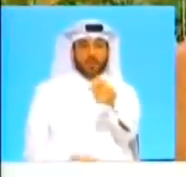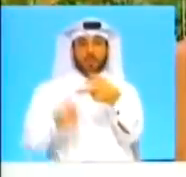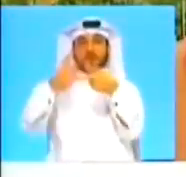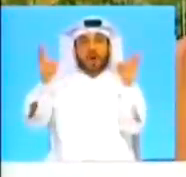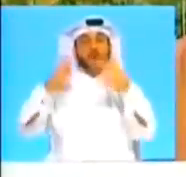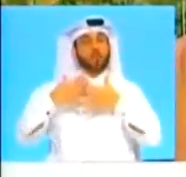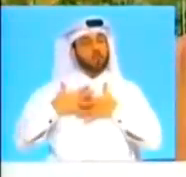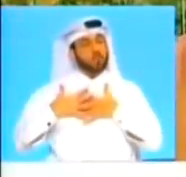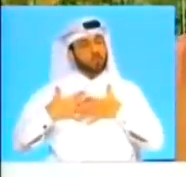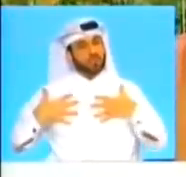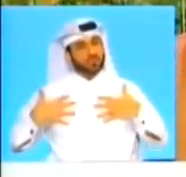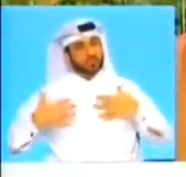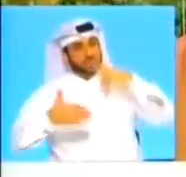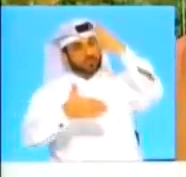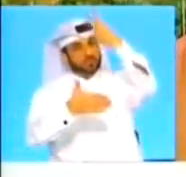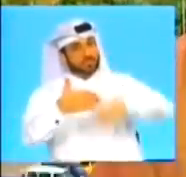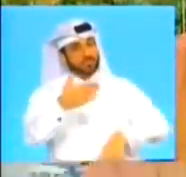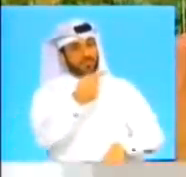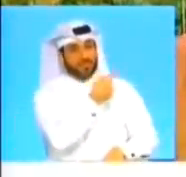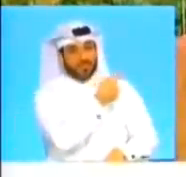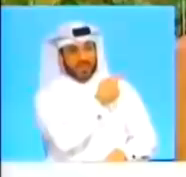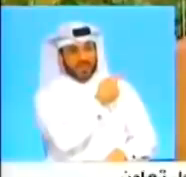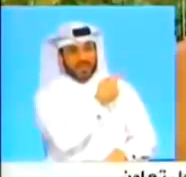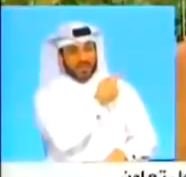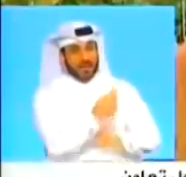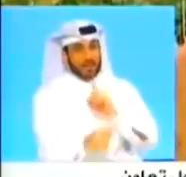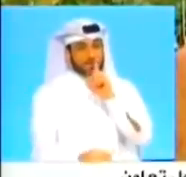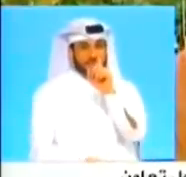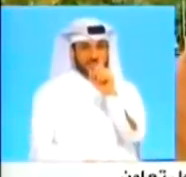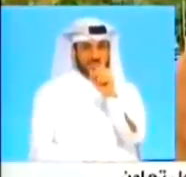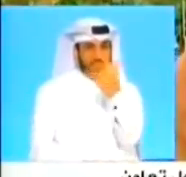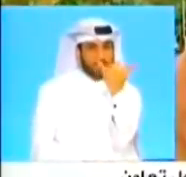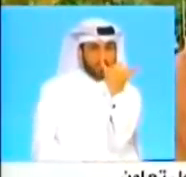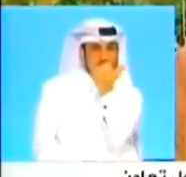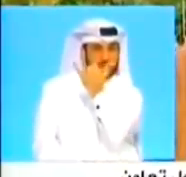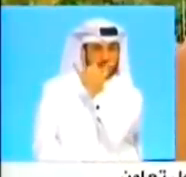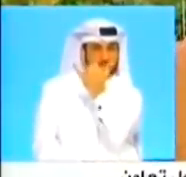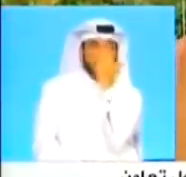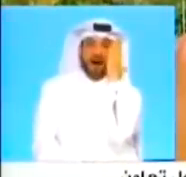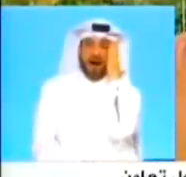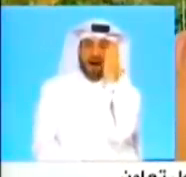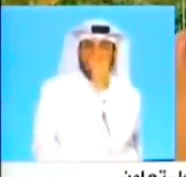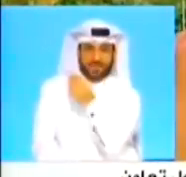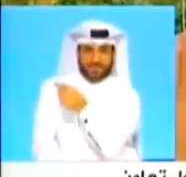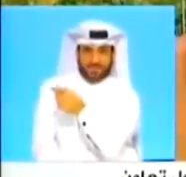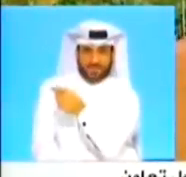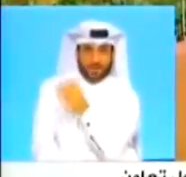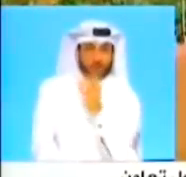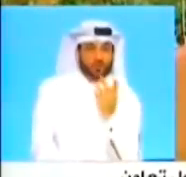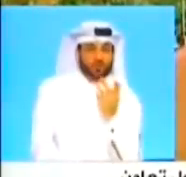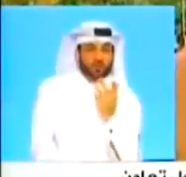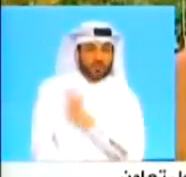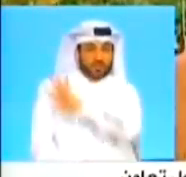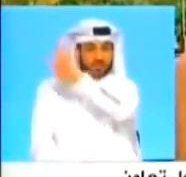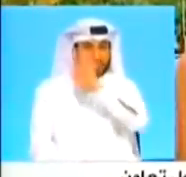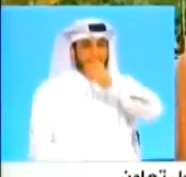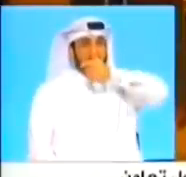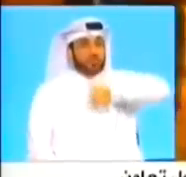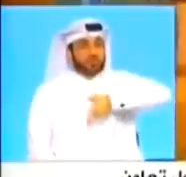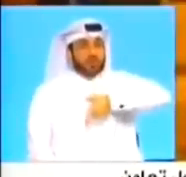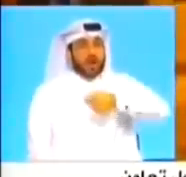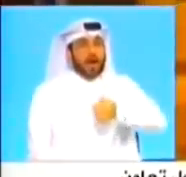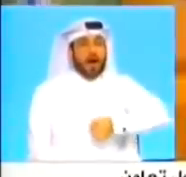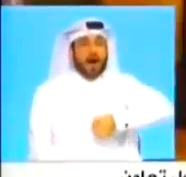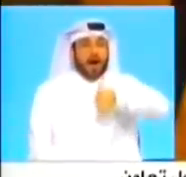كل ترحيبا كبيرا، ولكنهم حددوا استدراكات أساسية. قالوا أن من ضرورة نجاح هذا البروتوكول أن